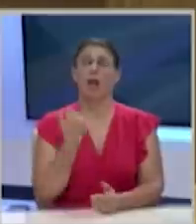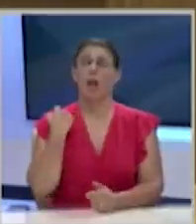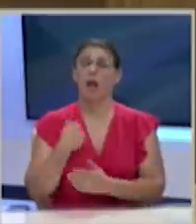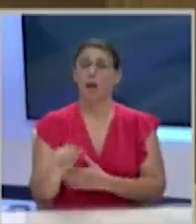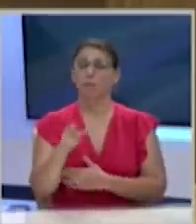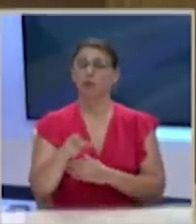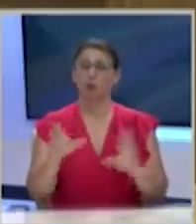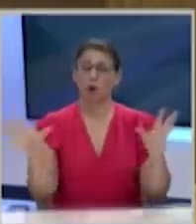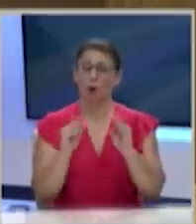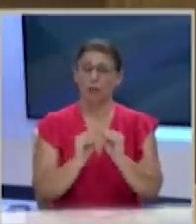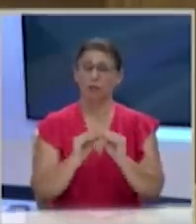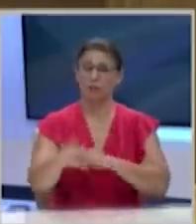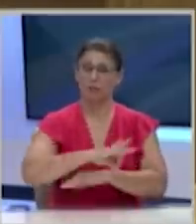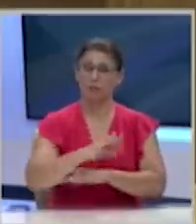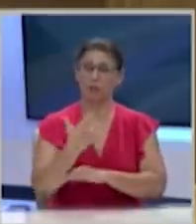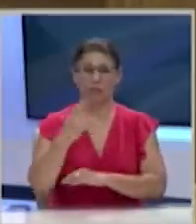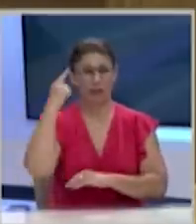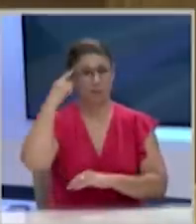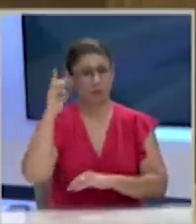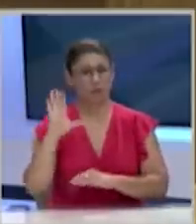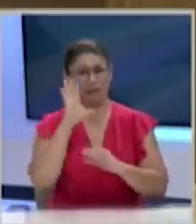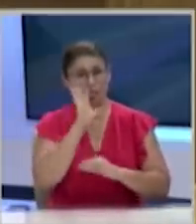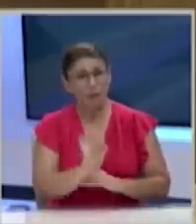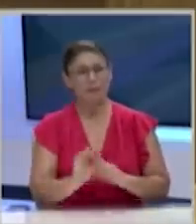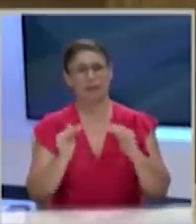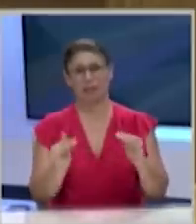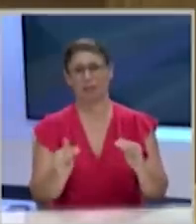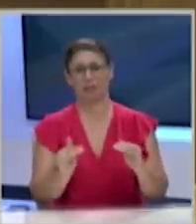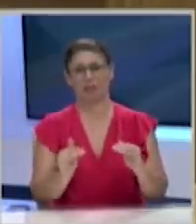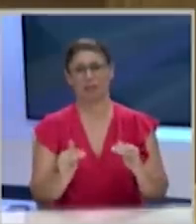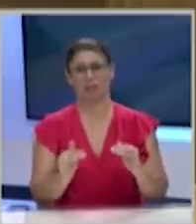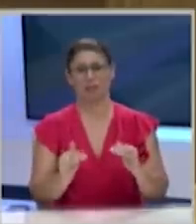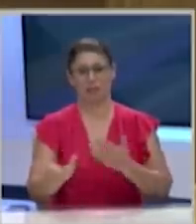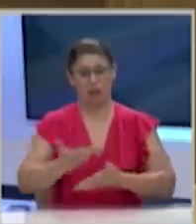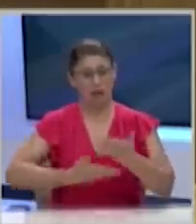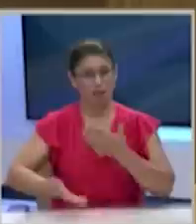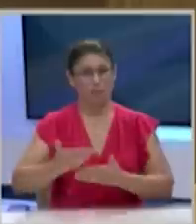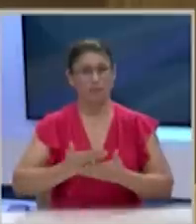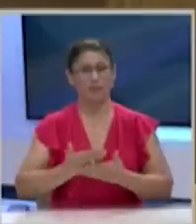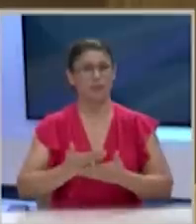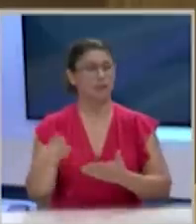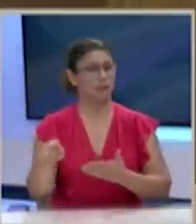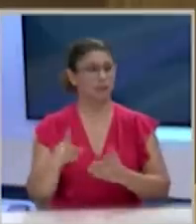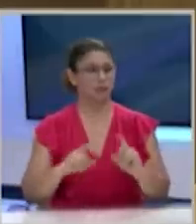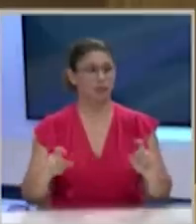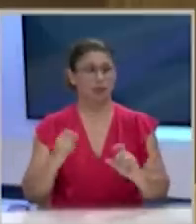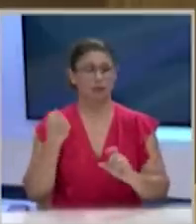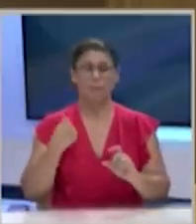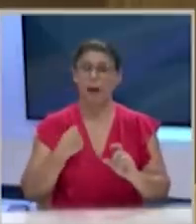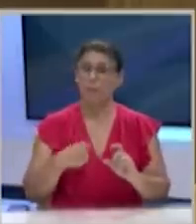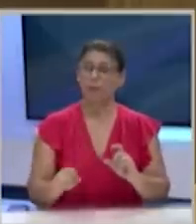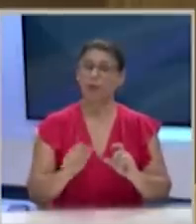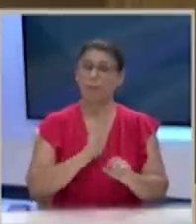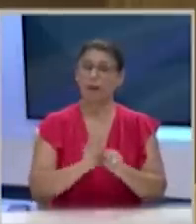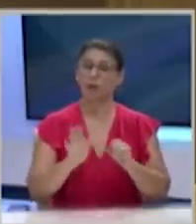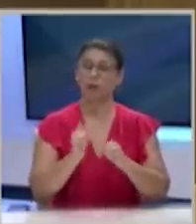σχεδιασμού που θα παίρνει υπόψη την πραγματική κατάσταση, την αλληλεπίδραση παραγόντων, με απουσία